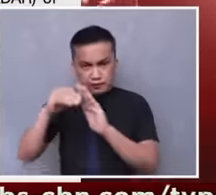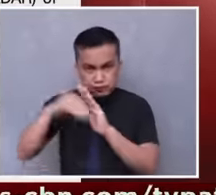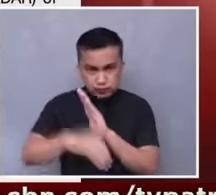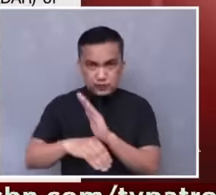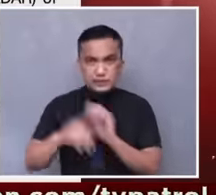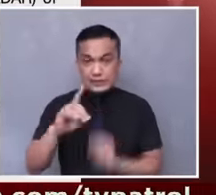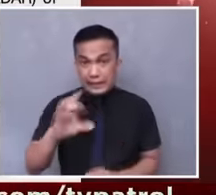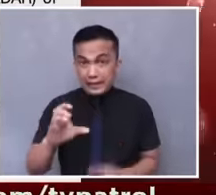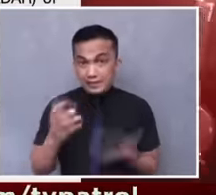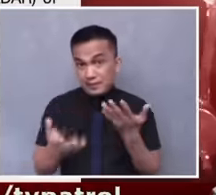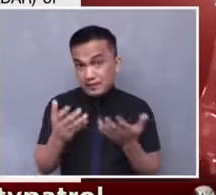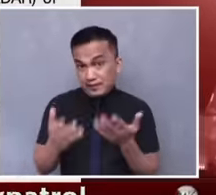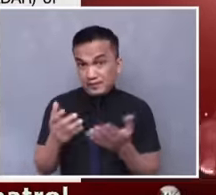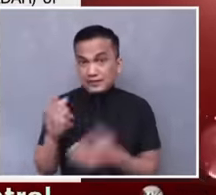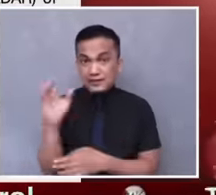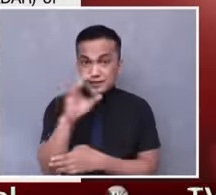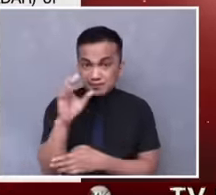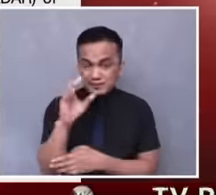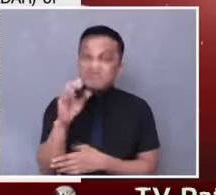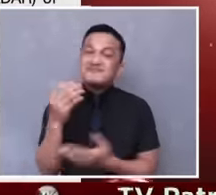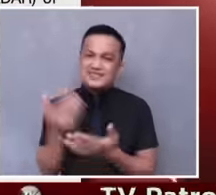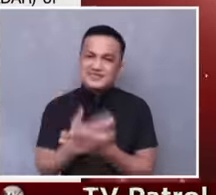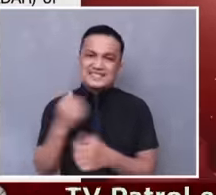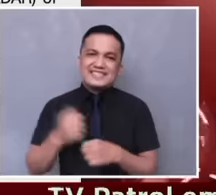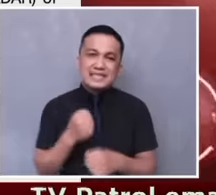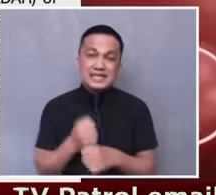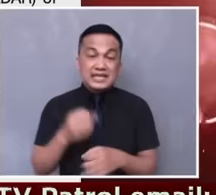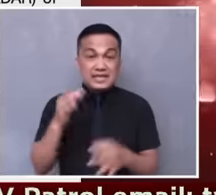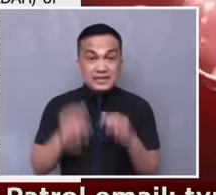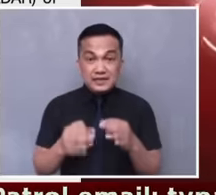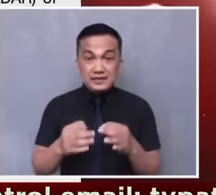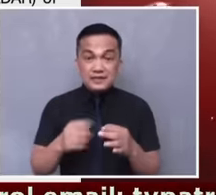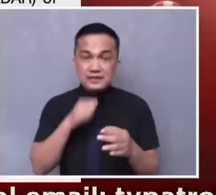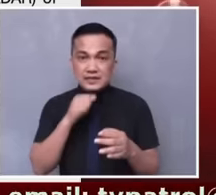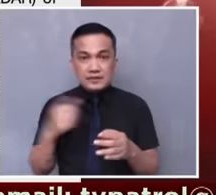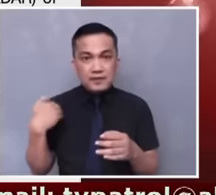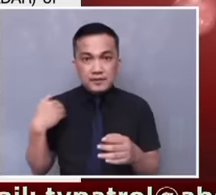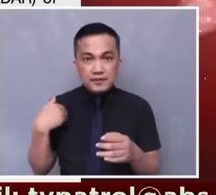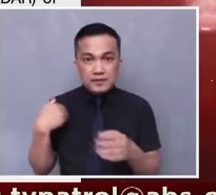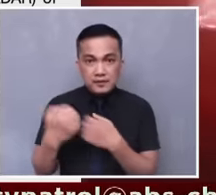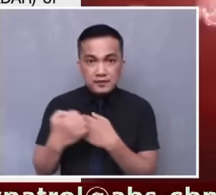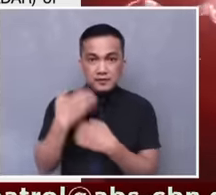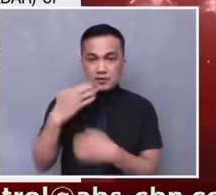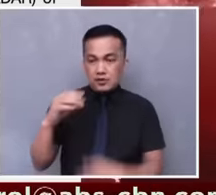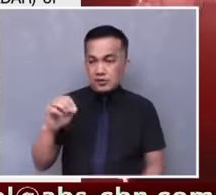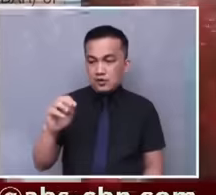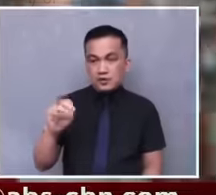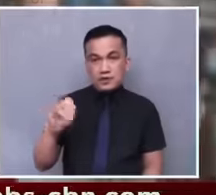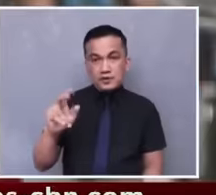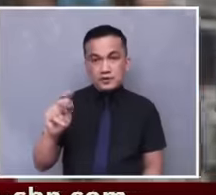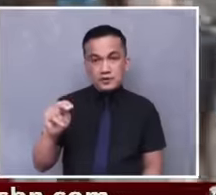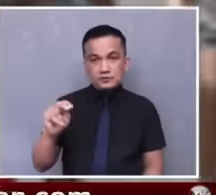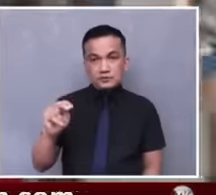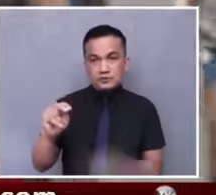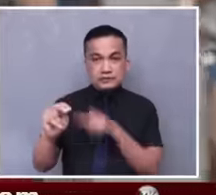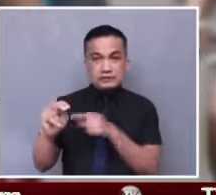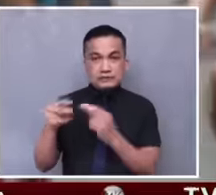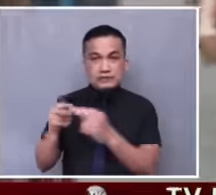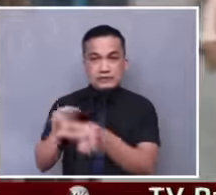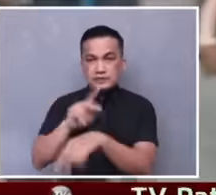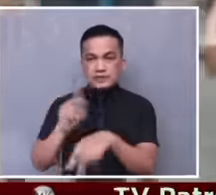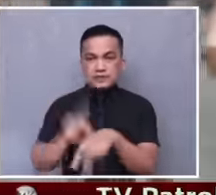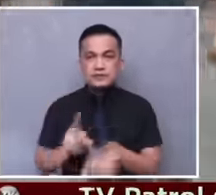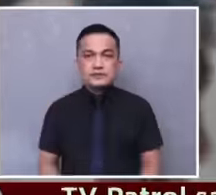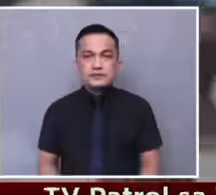pagsapit ng Pasko at bagong taon. Ito'y kung hindi pa magkakaroon ng epekto ang Omicron variant sa Pilipinas. Kaya